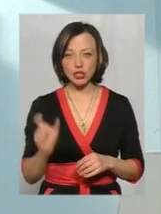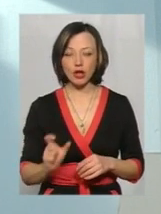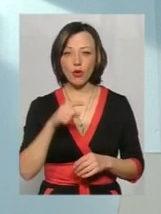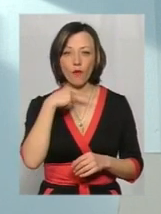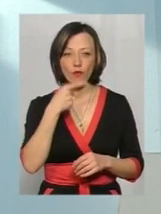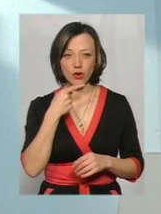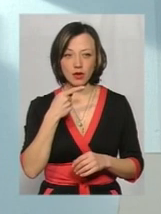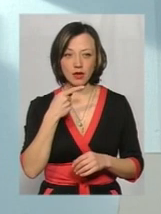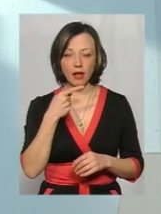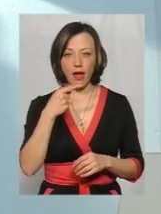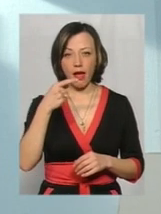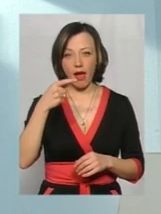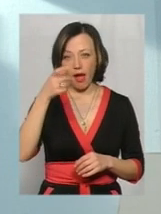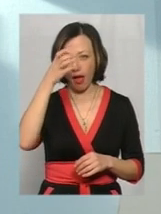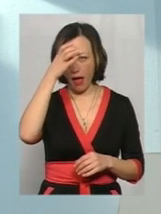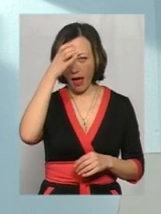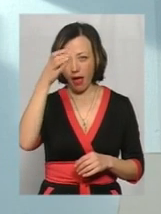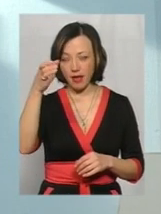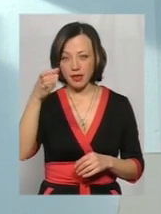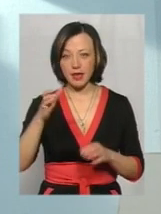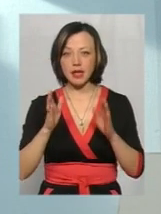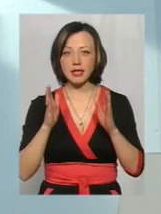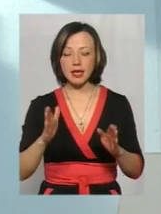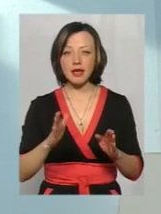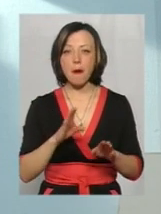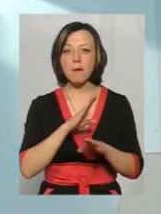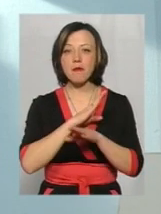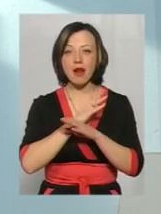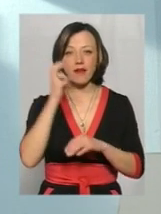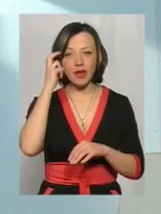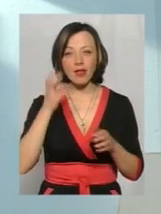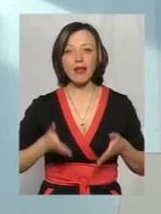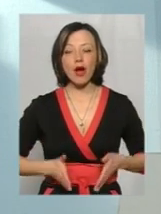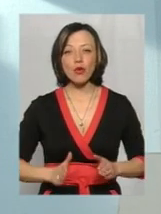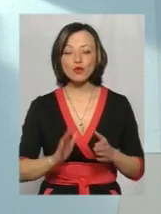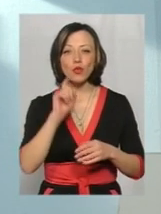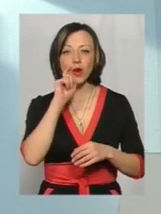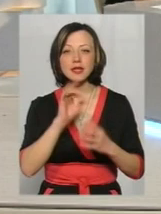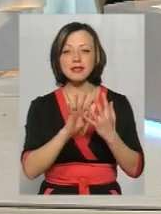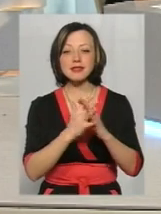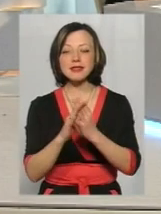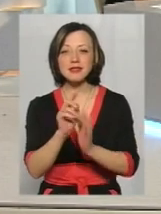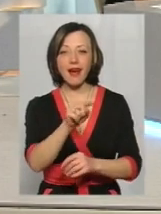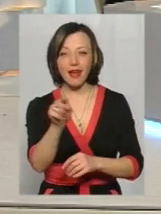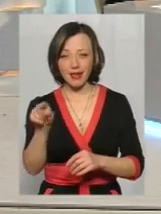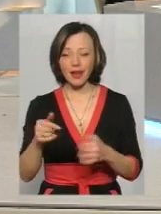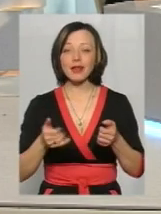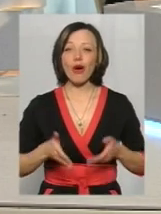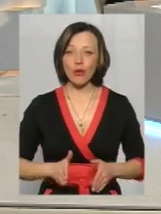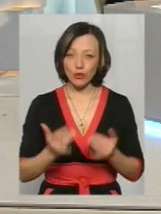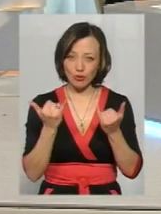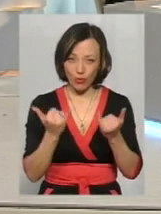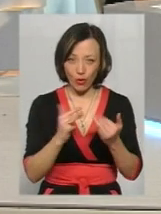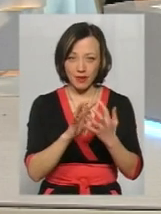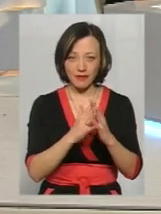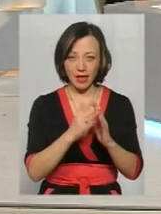що генії лише помирають у Києві, народжуються вони в українських селах. Вони народжуються і сьогодні в